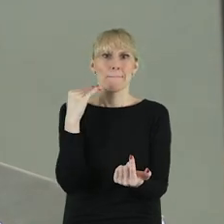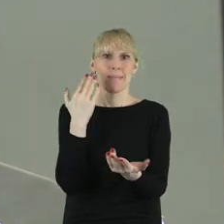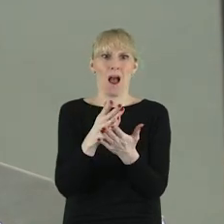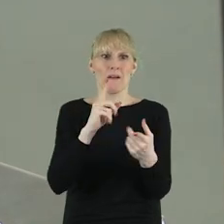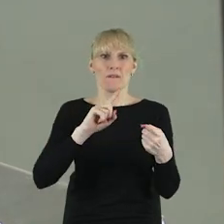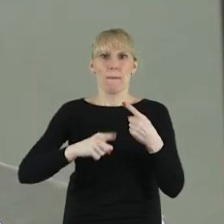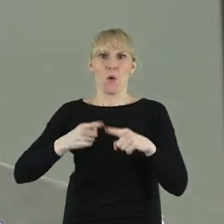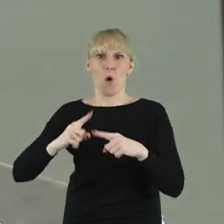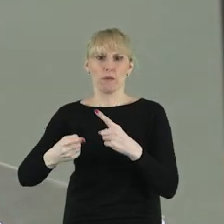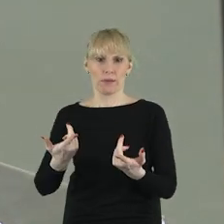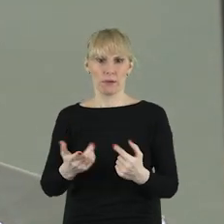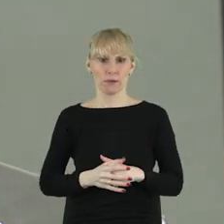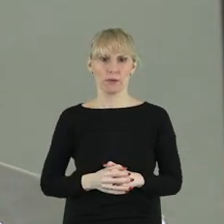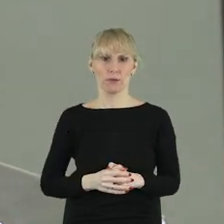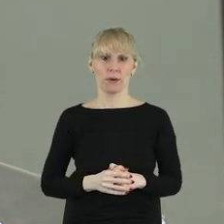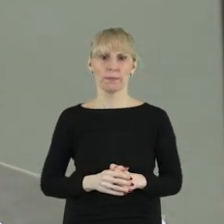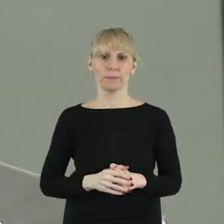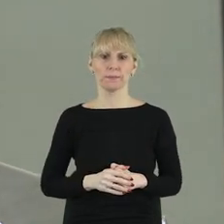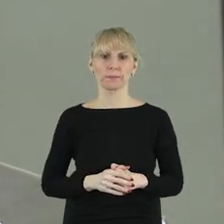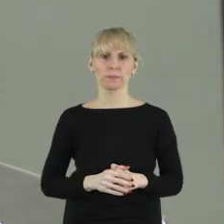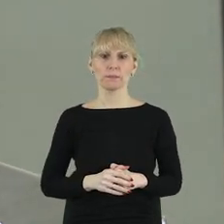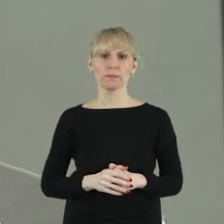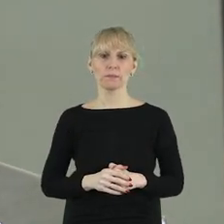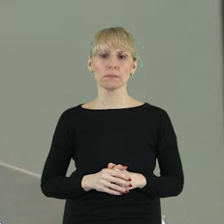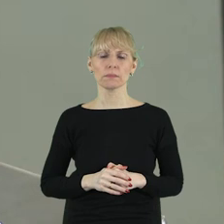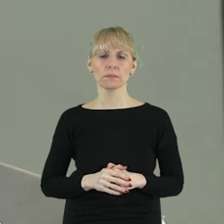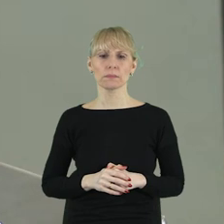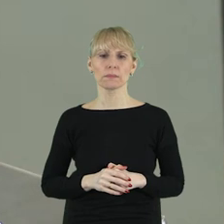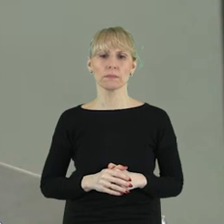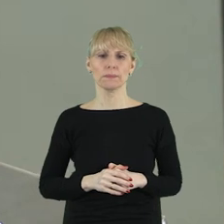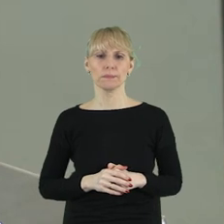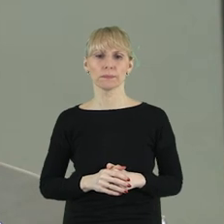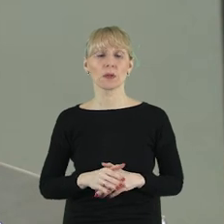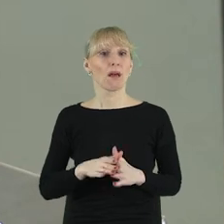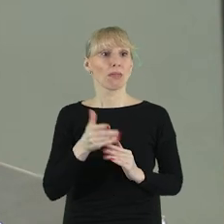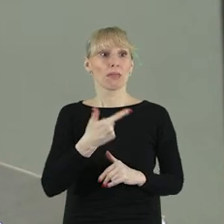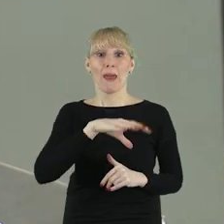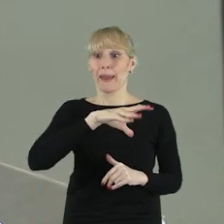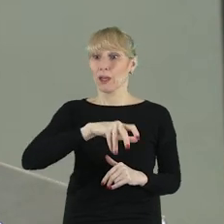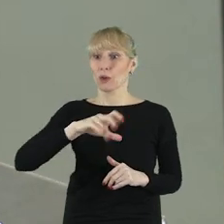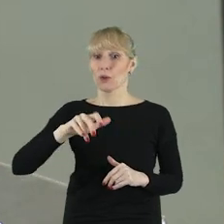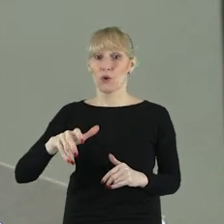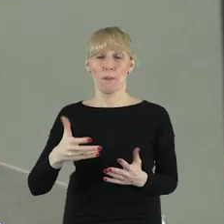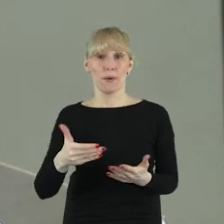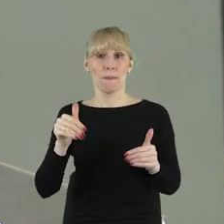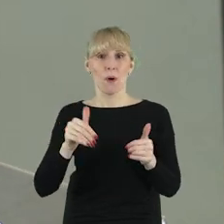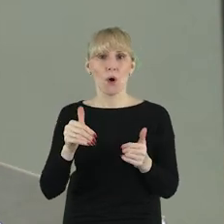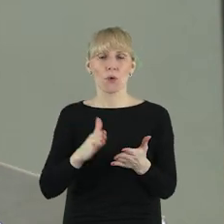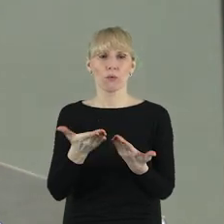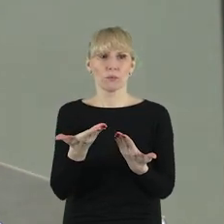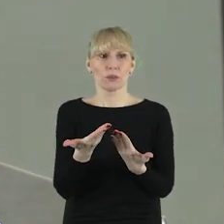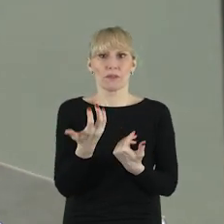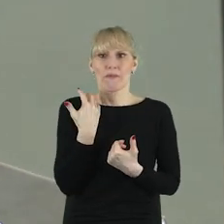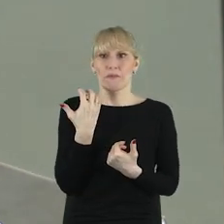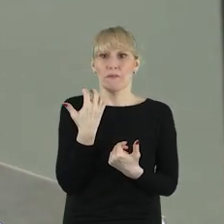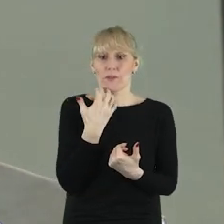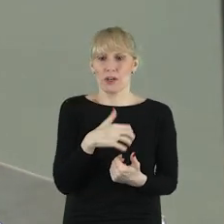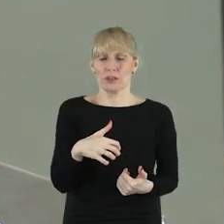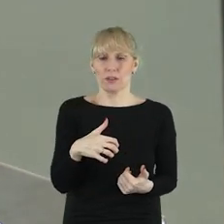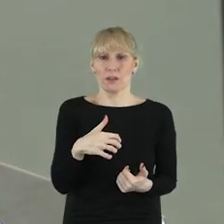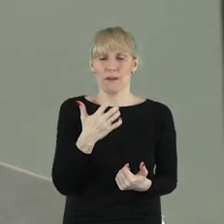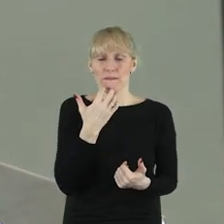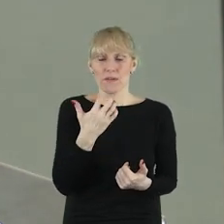polityczne. No, perspektywa finansowa miała być okazją do tego, aby te grupy mogły wykorzystać swoje